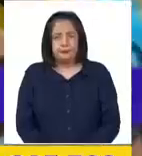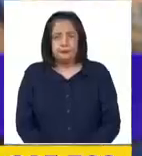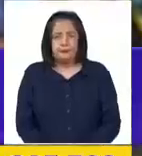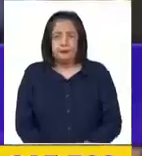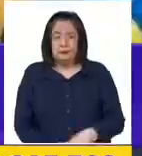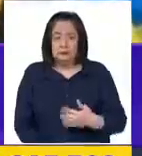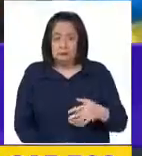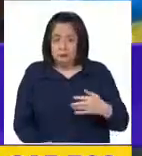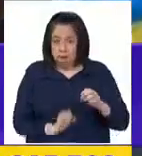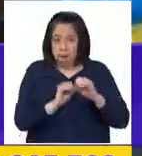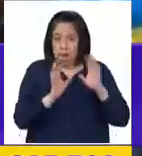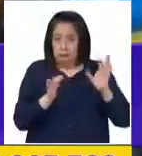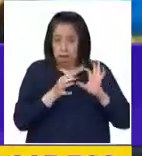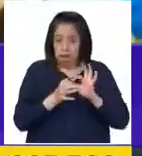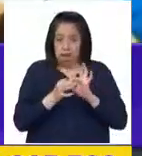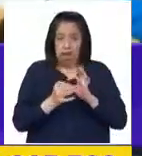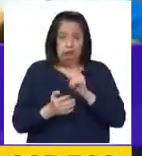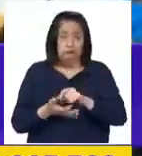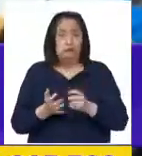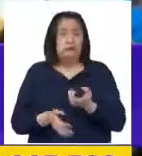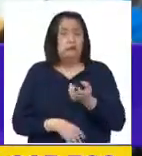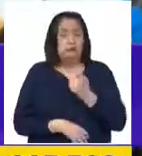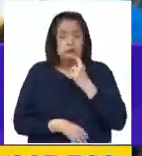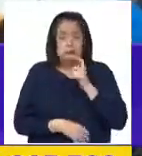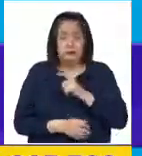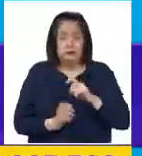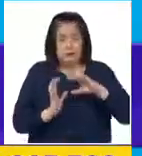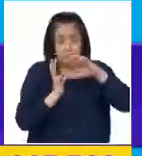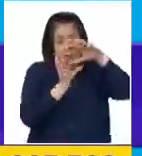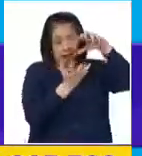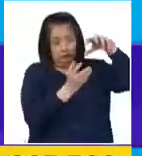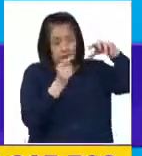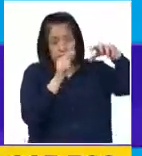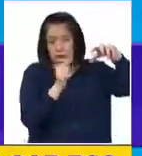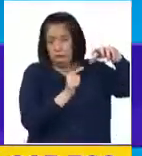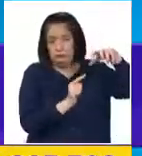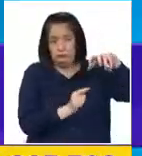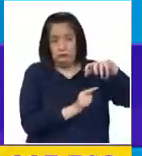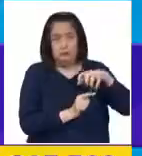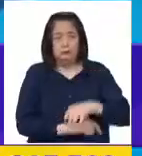Días de solidaridad con Ucrania es lo que se demuestra en el mundo.